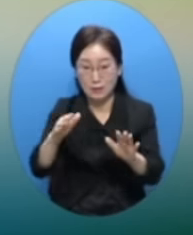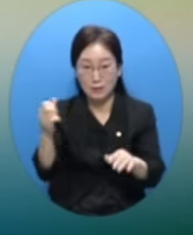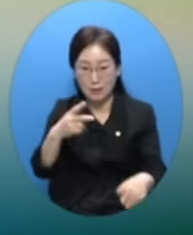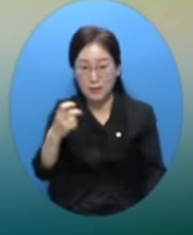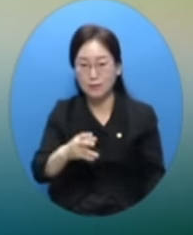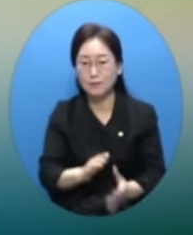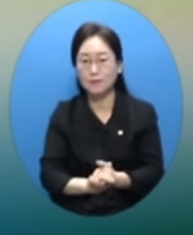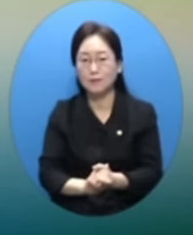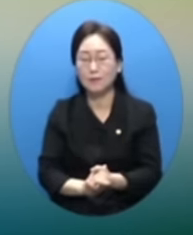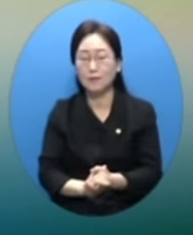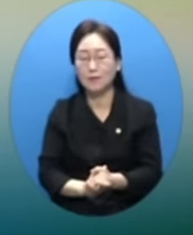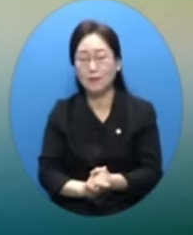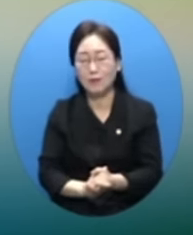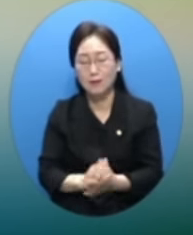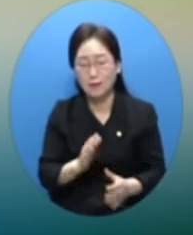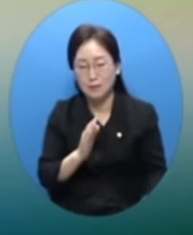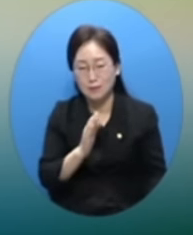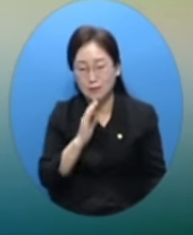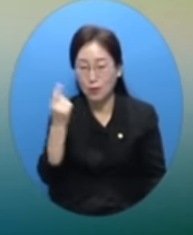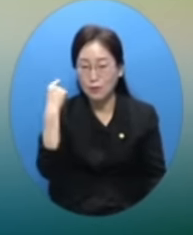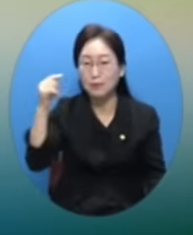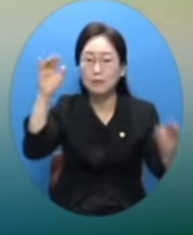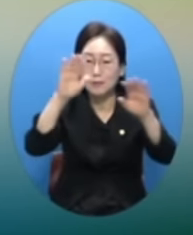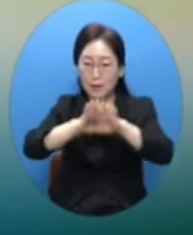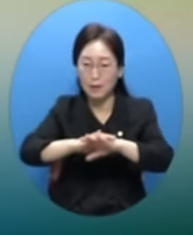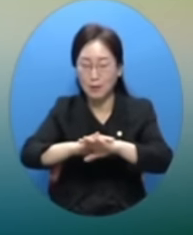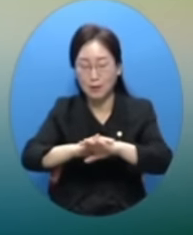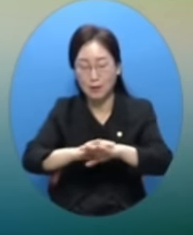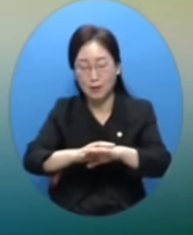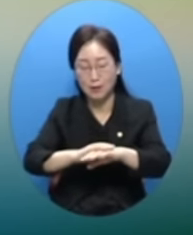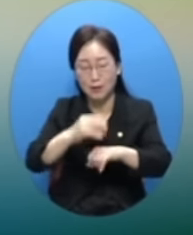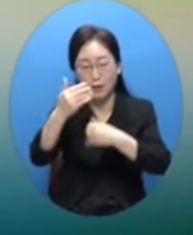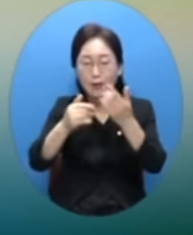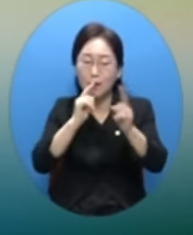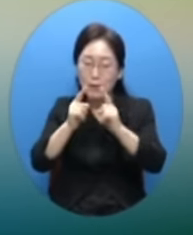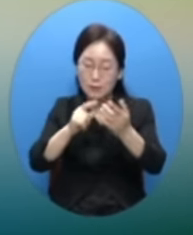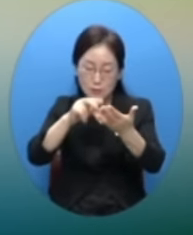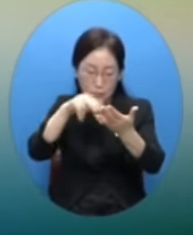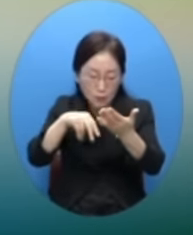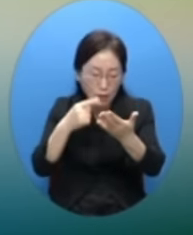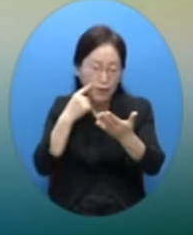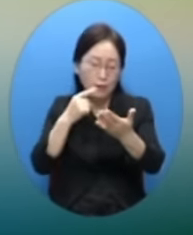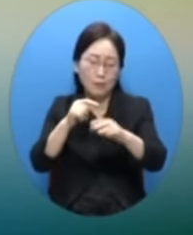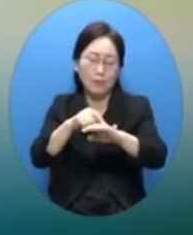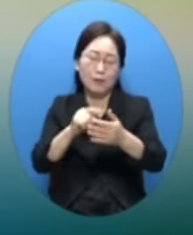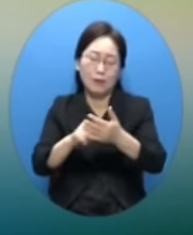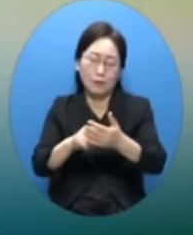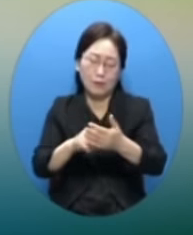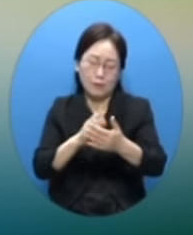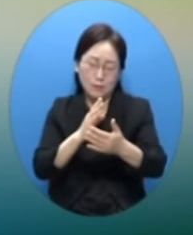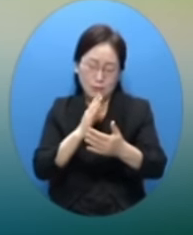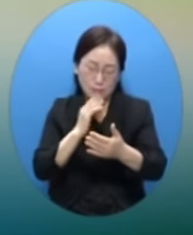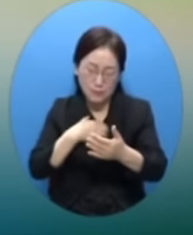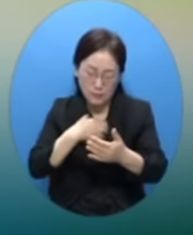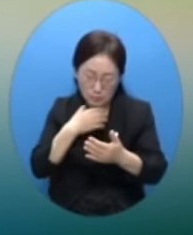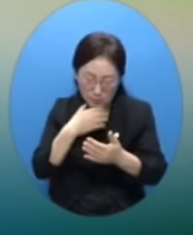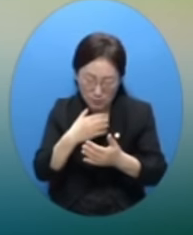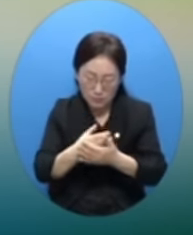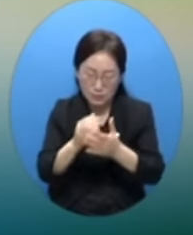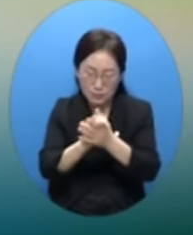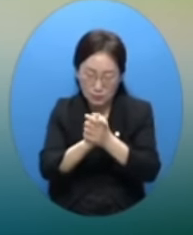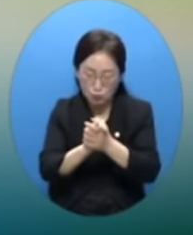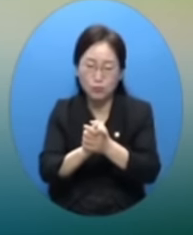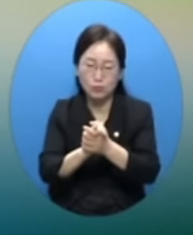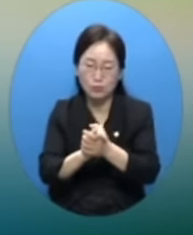읽겠습니다. 제가 이 부분 어저께 밤에 이 부분을 말씀해서 너무나 가슴이 먹먹해서 기도를 하고 또